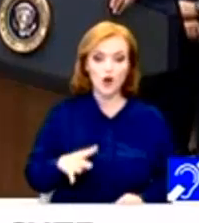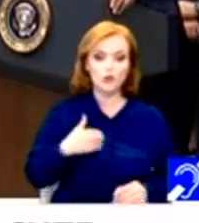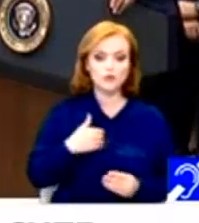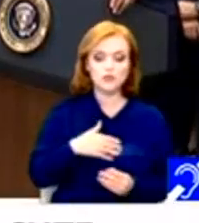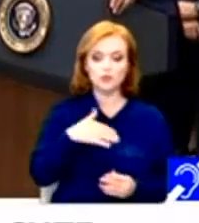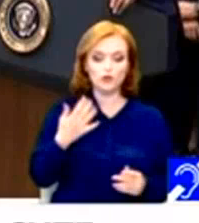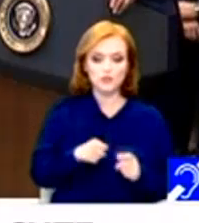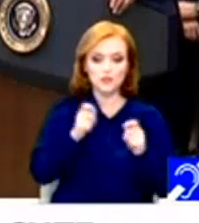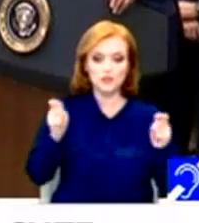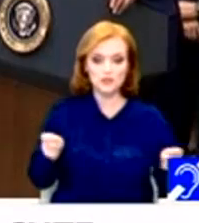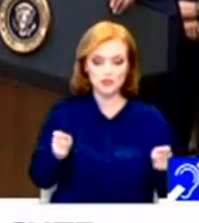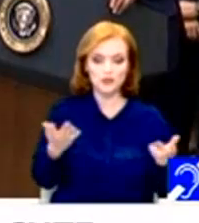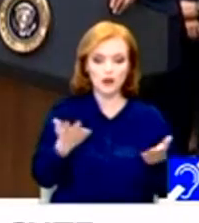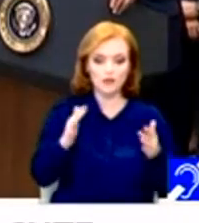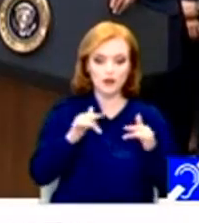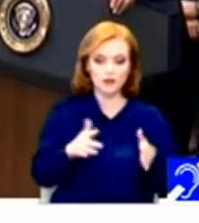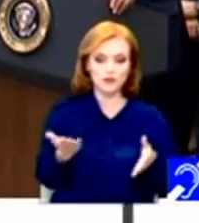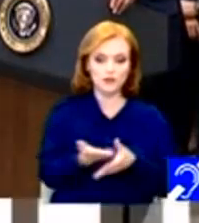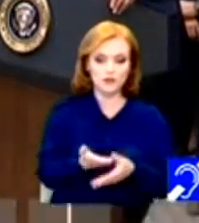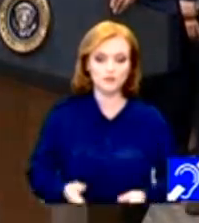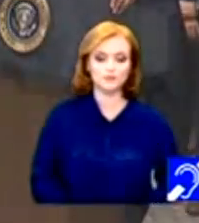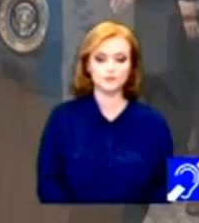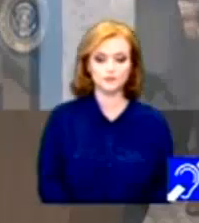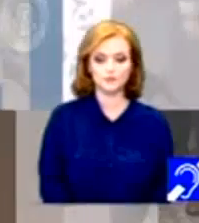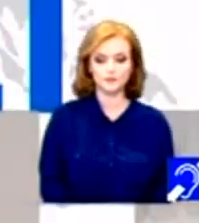o eventuală procedură de destituire a președintelui.